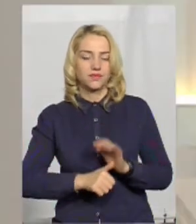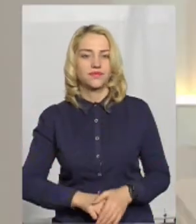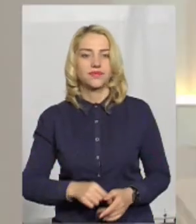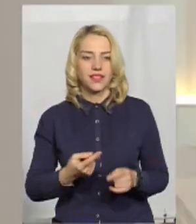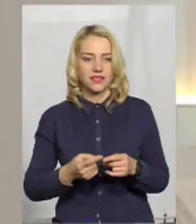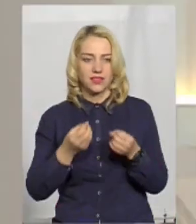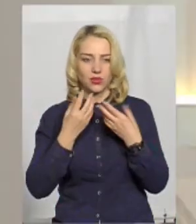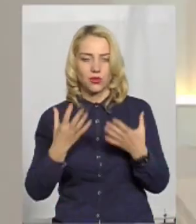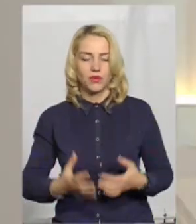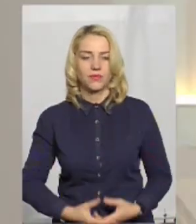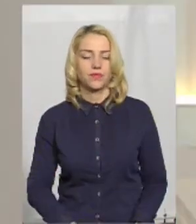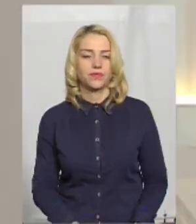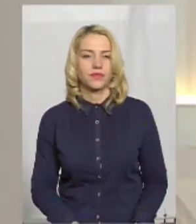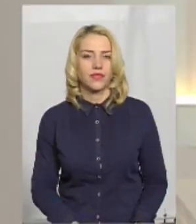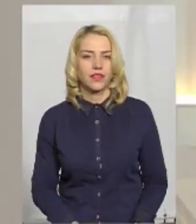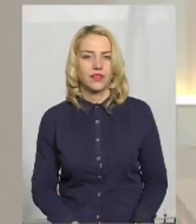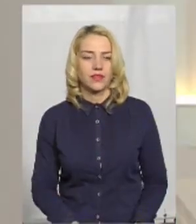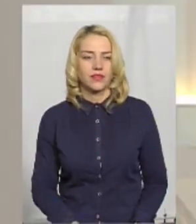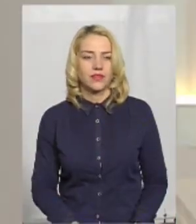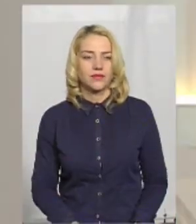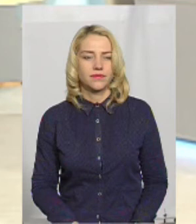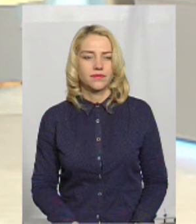26. Це добре, це дуже добре.